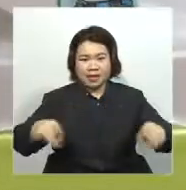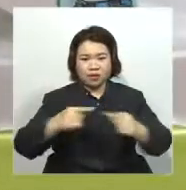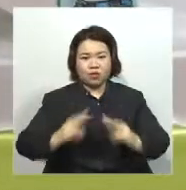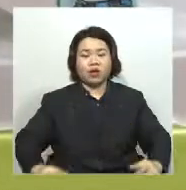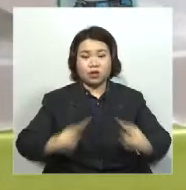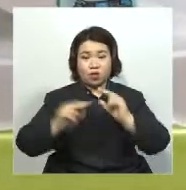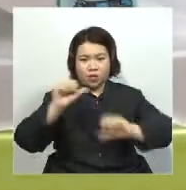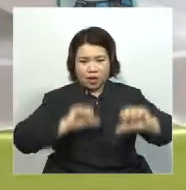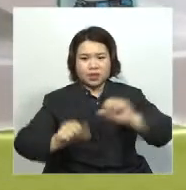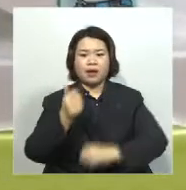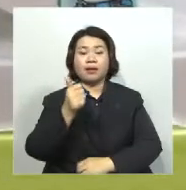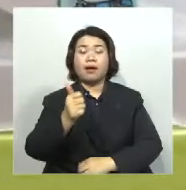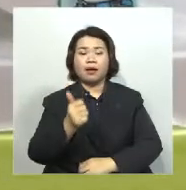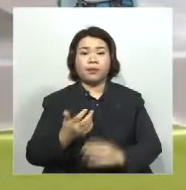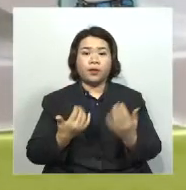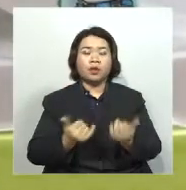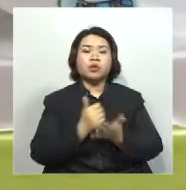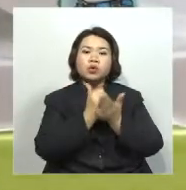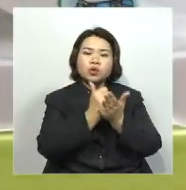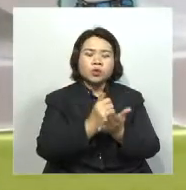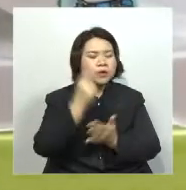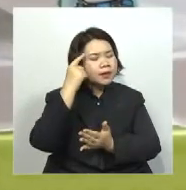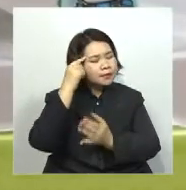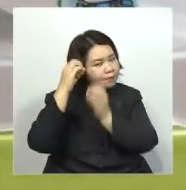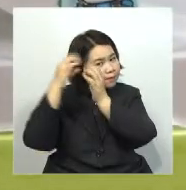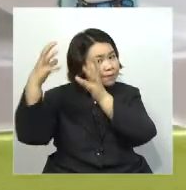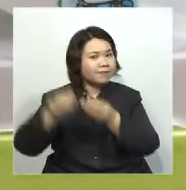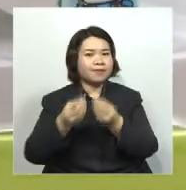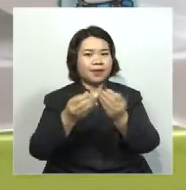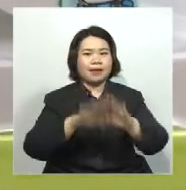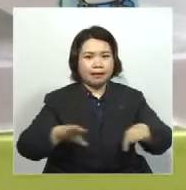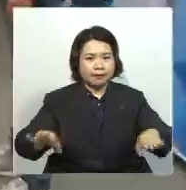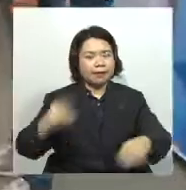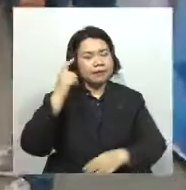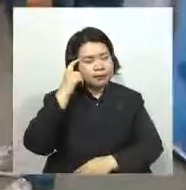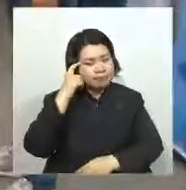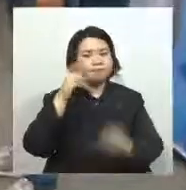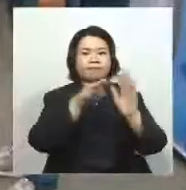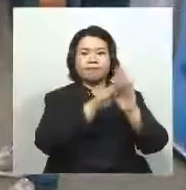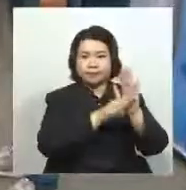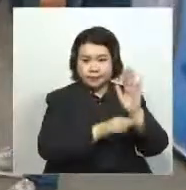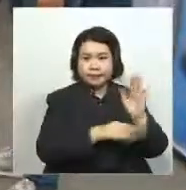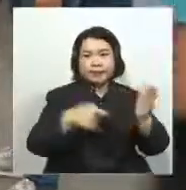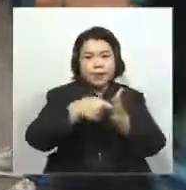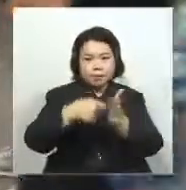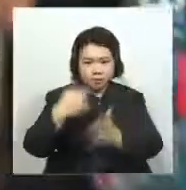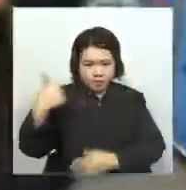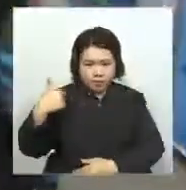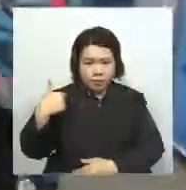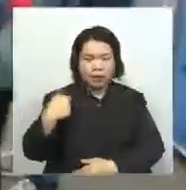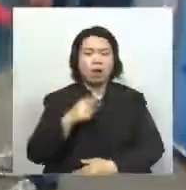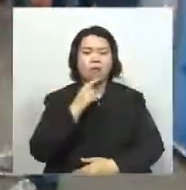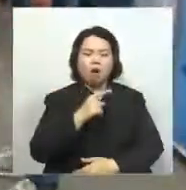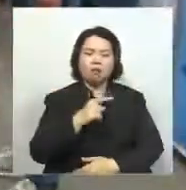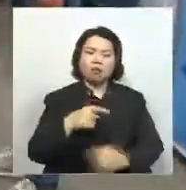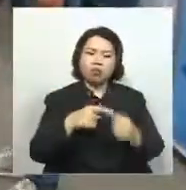ระทรวงวิทยาศาสตร์งานครั้งนี้จะช่วยสร้างแรงบันดาลใจให้น้องๆค่ะเกิดกระบวนการคิดที่เป็นเหตุและผลสามารถนำห